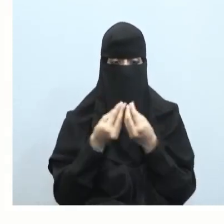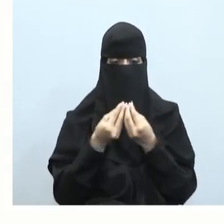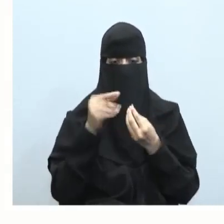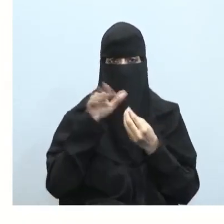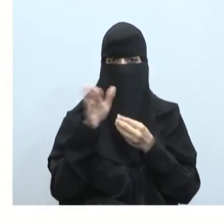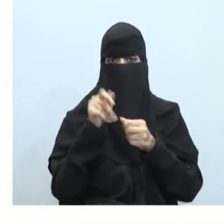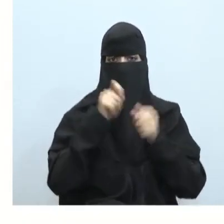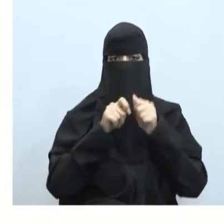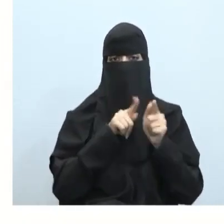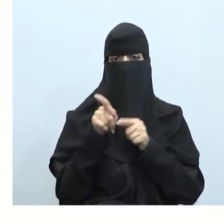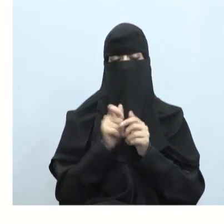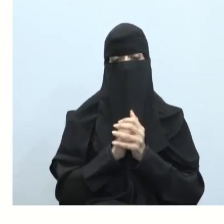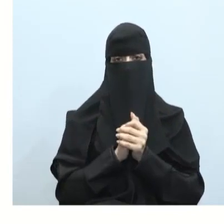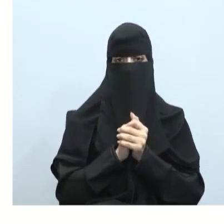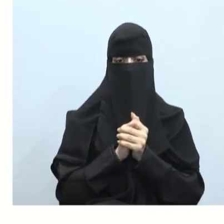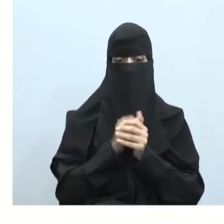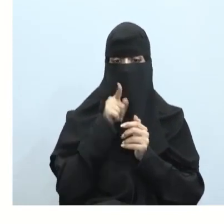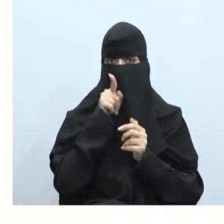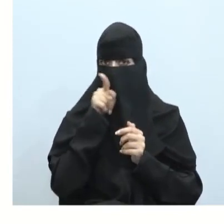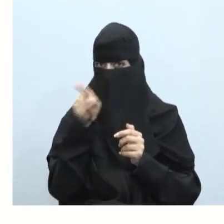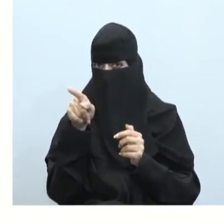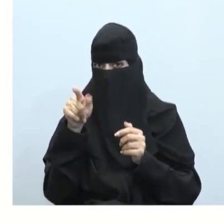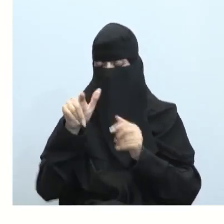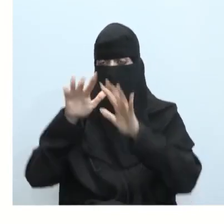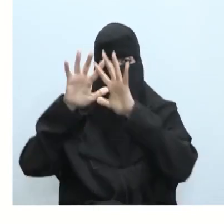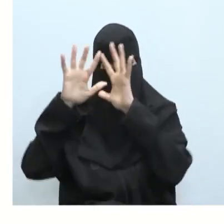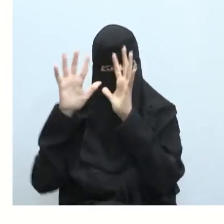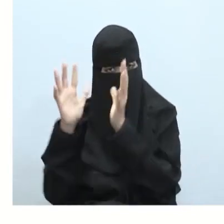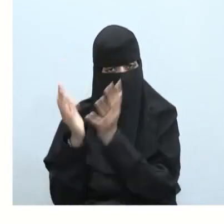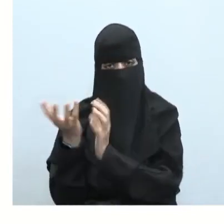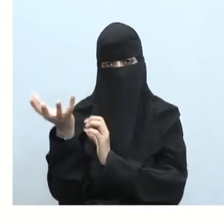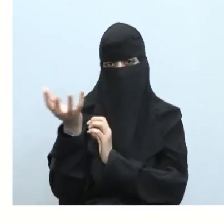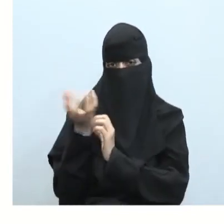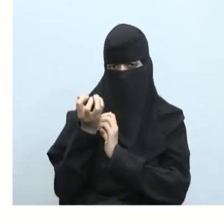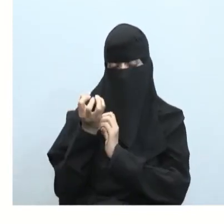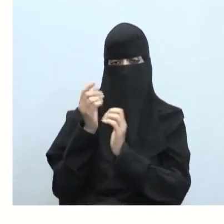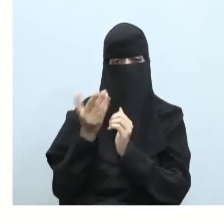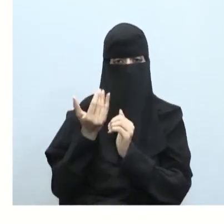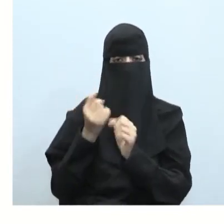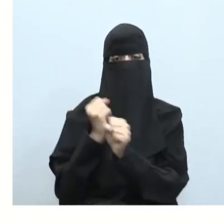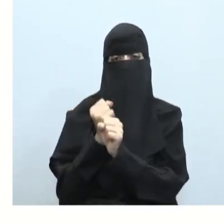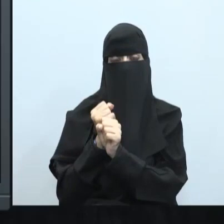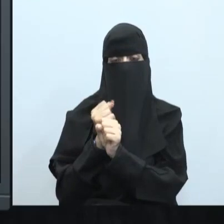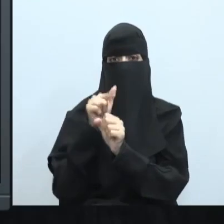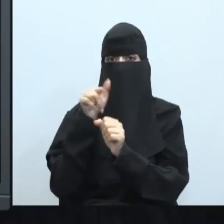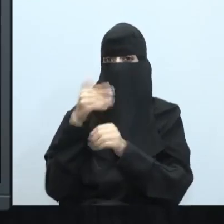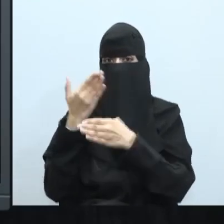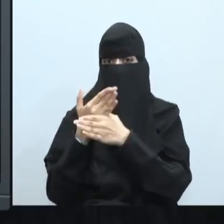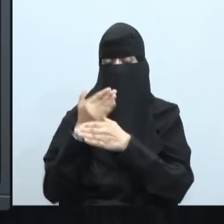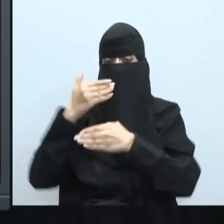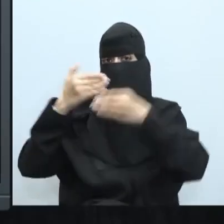التنفيذ اذا لدينا هنا يتم تجميع كامل قبل ان يتم التنفيذ لماذا برنامج